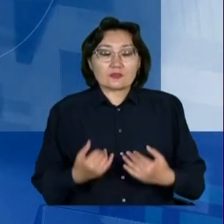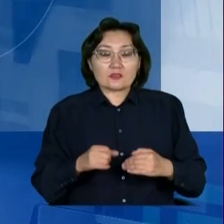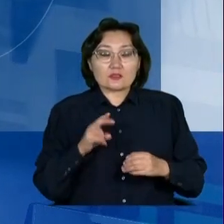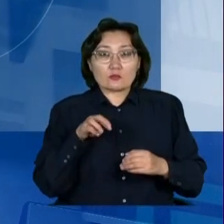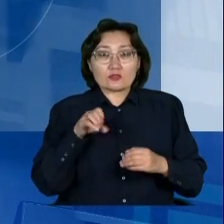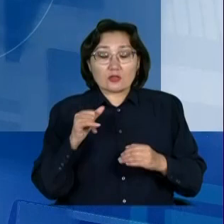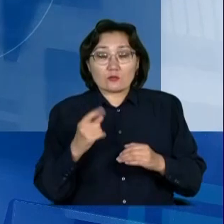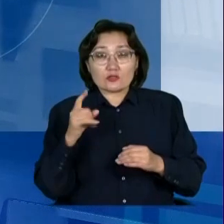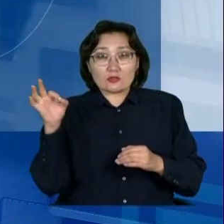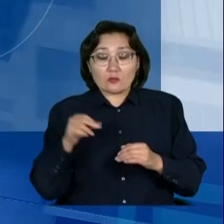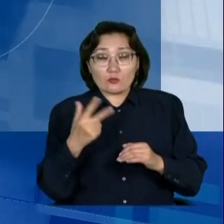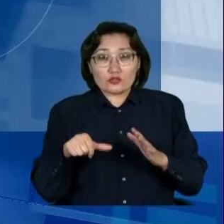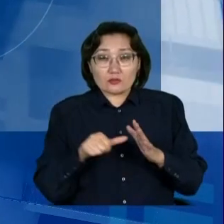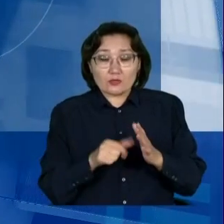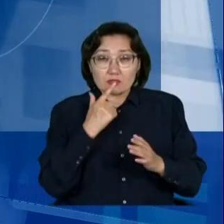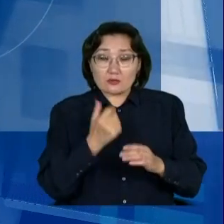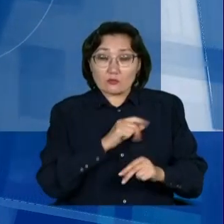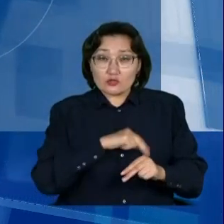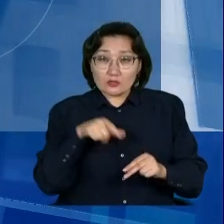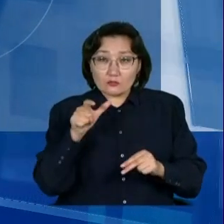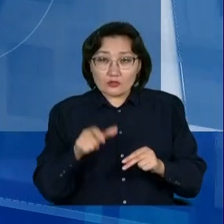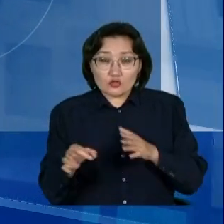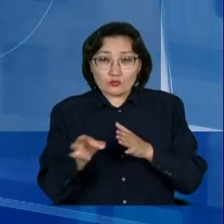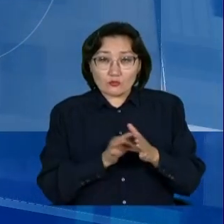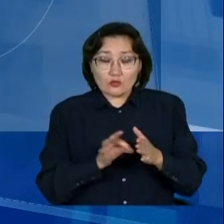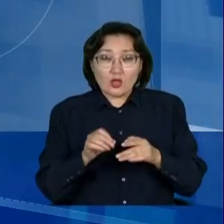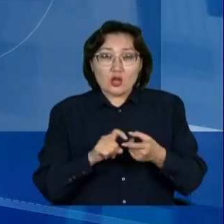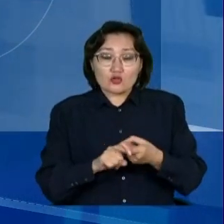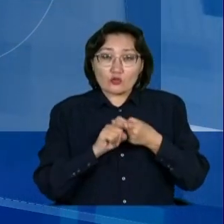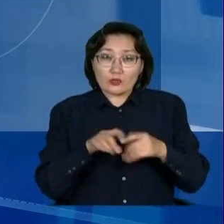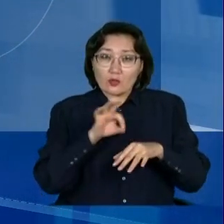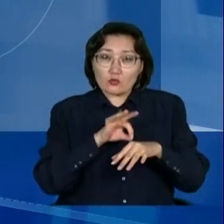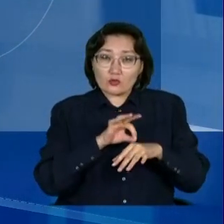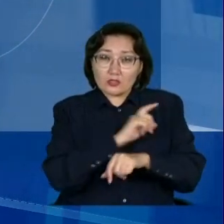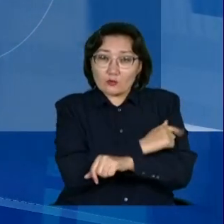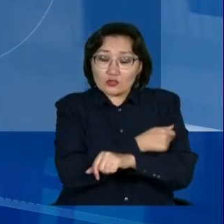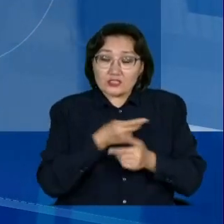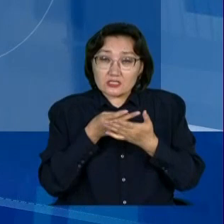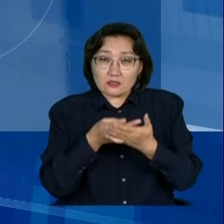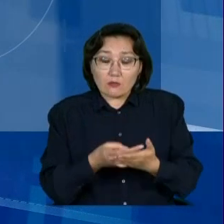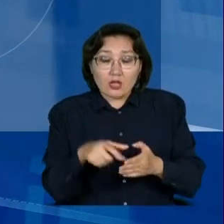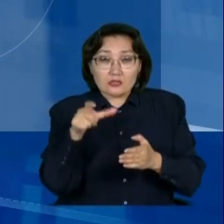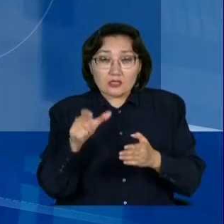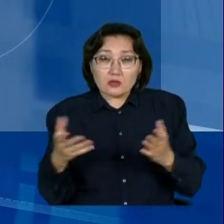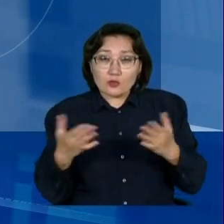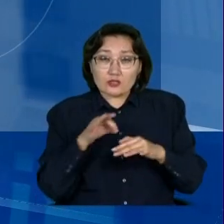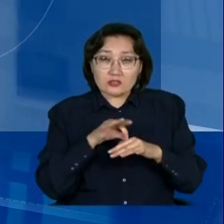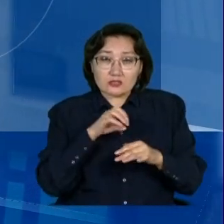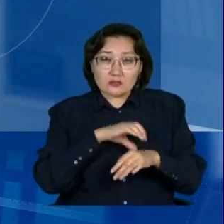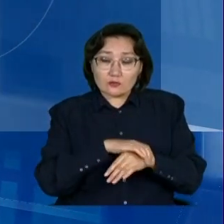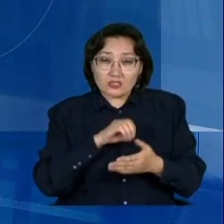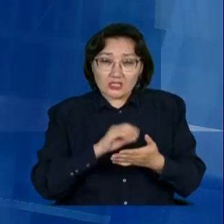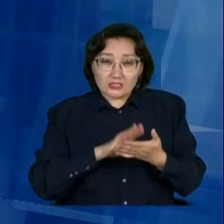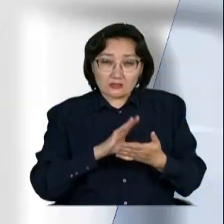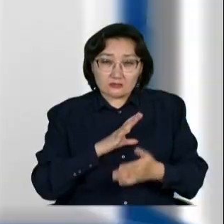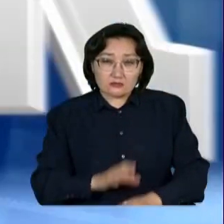Теміртауда бір мезетте 36 әскери қызметкер шұғыл түрде жұқпалы аурулар ауруханасына жатқызылды. Азаматтардан қандай инфекция